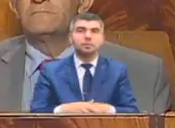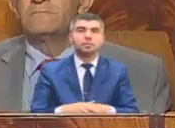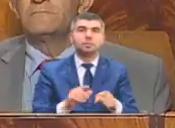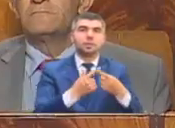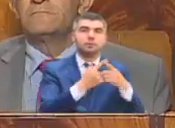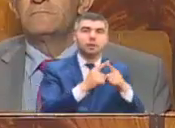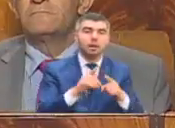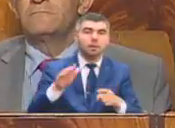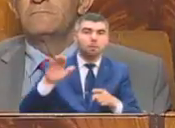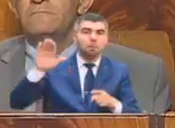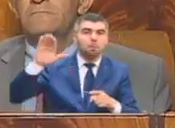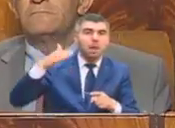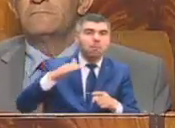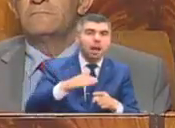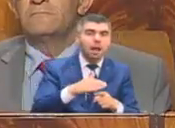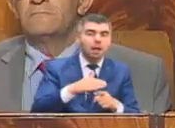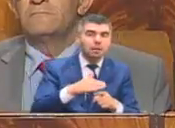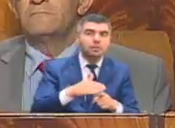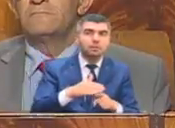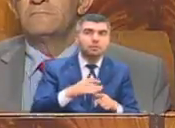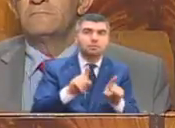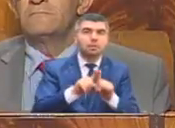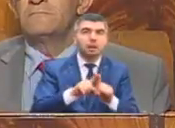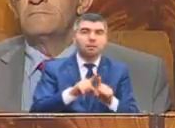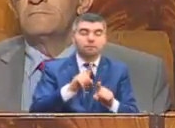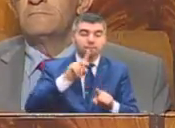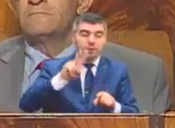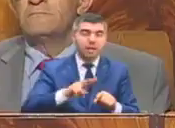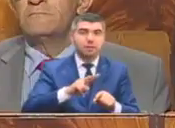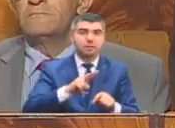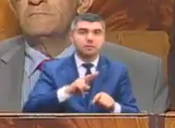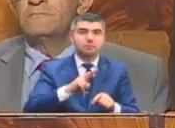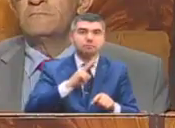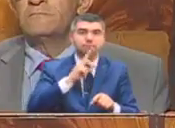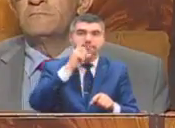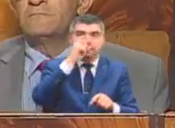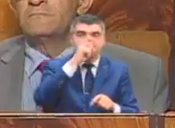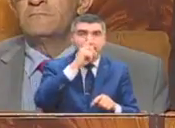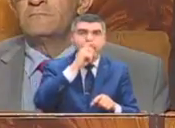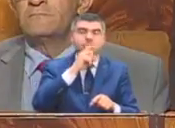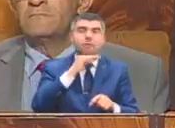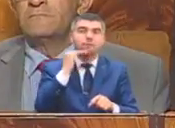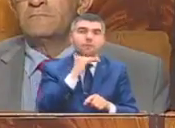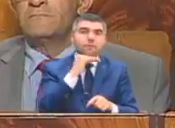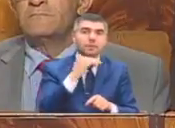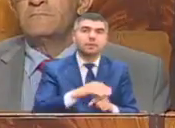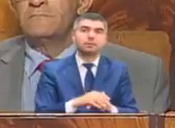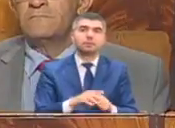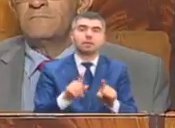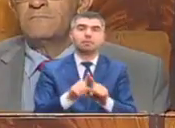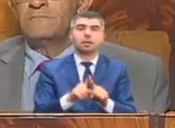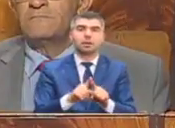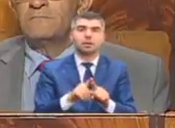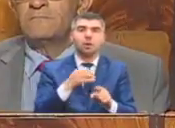ببني ملال، نظرا للطابع الاستعجالي والملح لهذه المشاريع. فمثلا سد بولعوان بإقليم شيشاوة